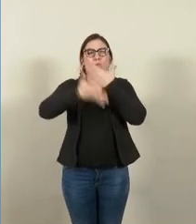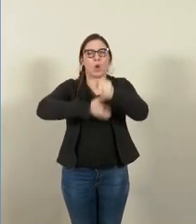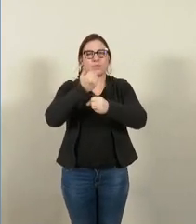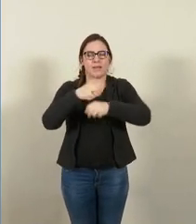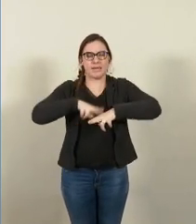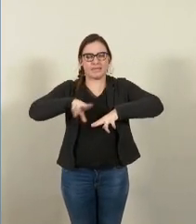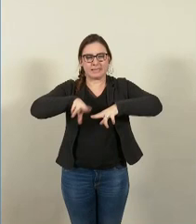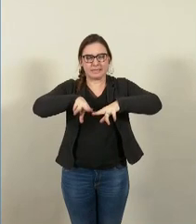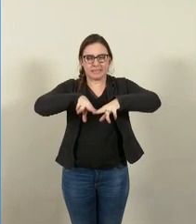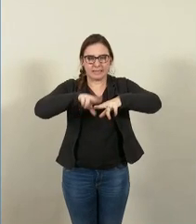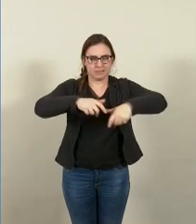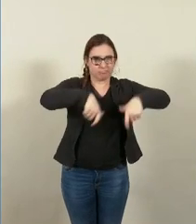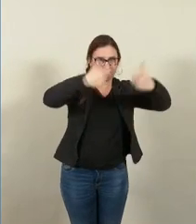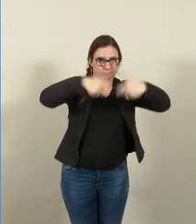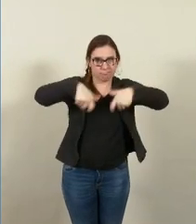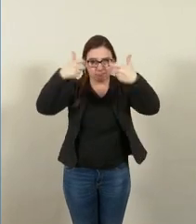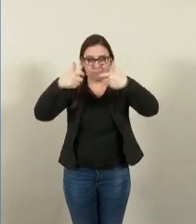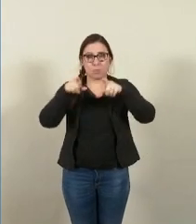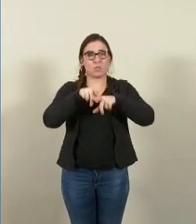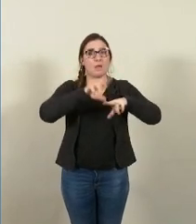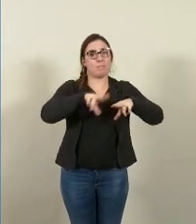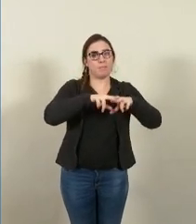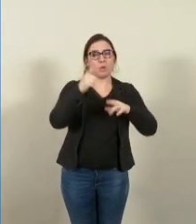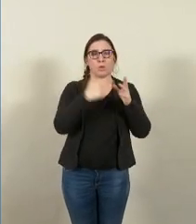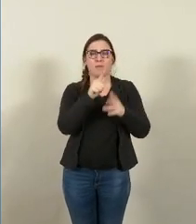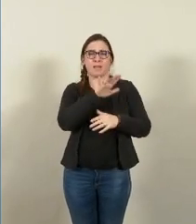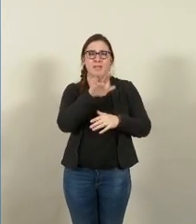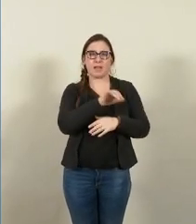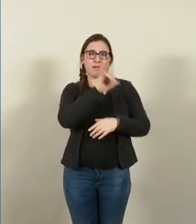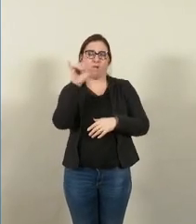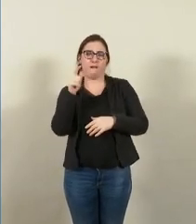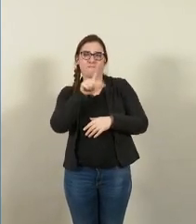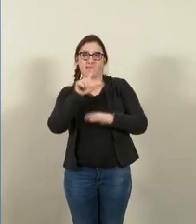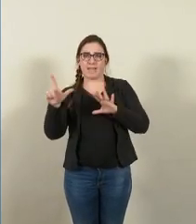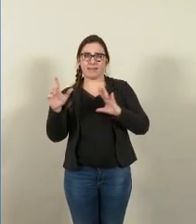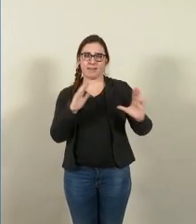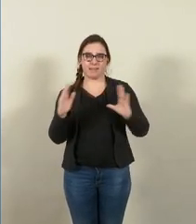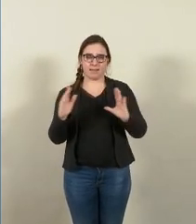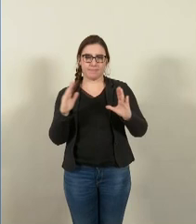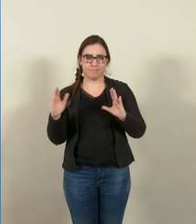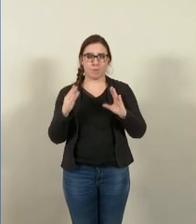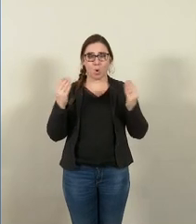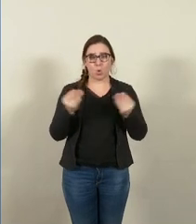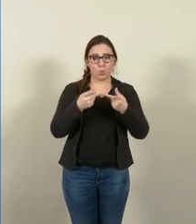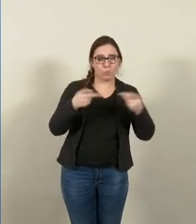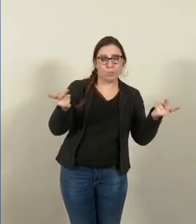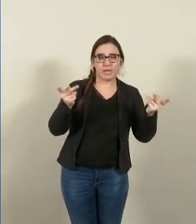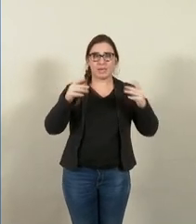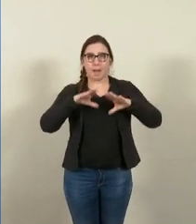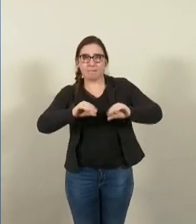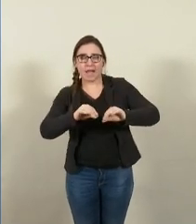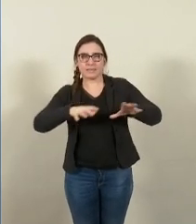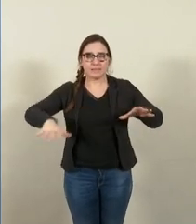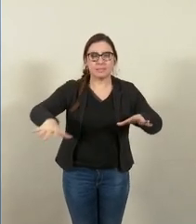nous tant sur les bâtiments avec des travaux prévus entre 2025 et 2027 que sur les espaces publics la